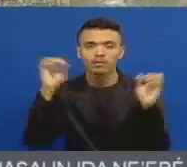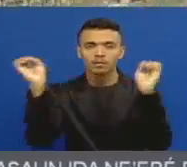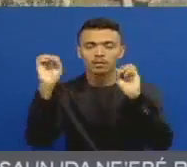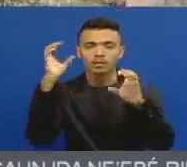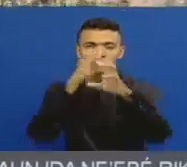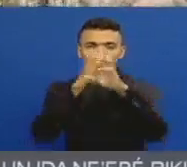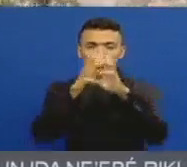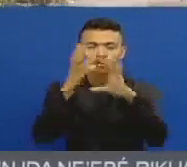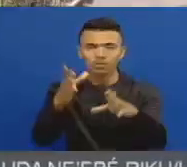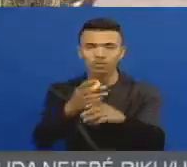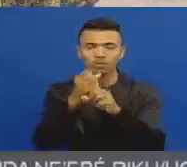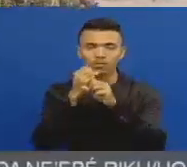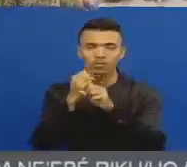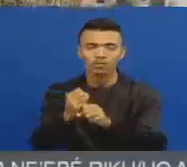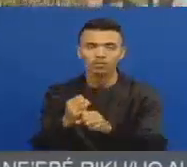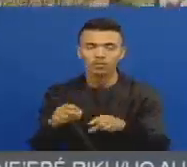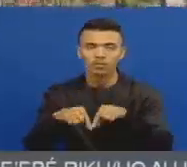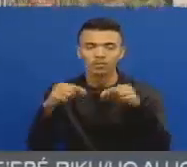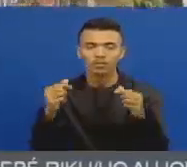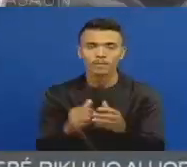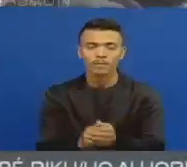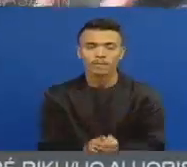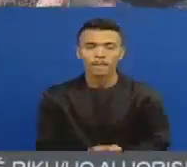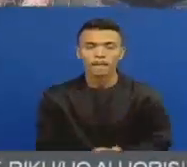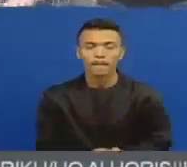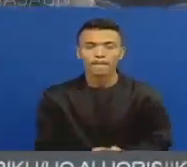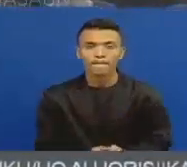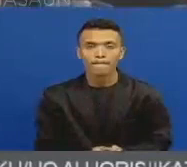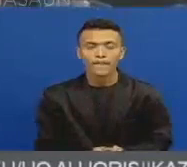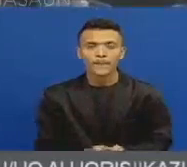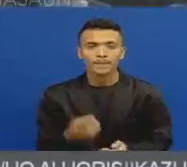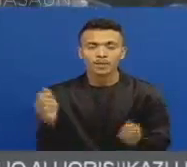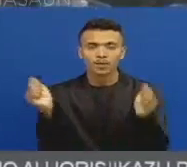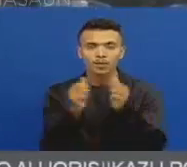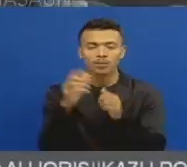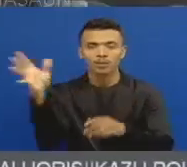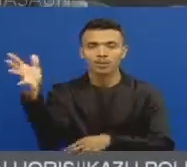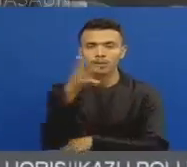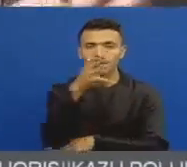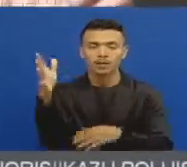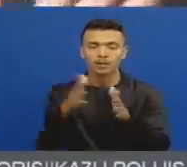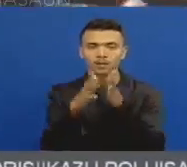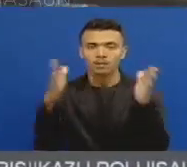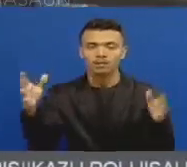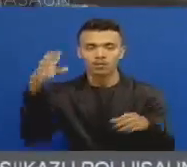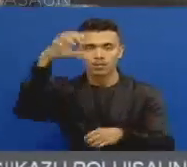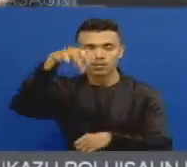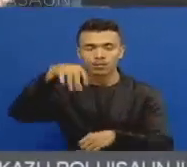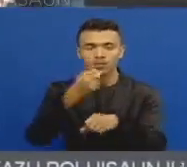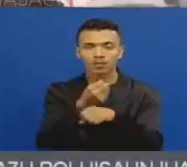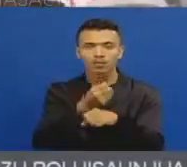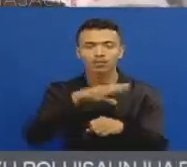raut. Ekipa de bema raut fuer entang kareta la mai dulu entang. Tala rumo ho anin sen ho anin bot, udang bot entang. Lisu mana fatin